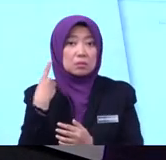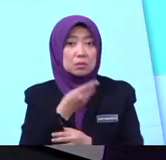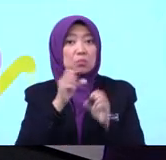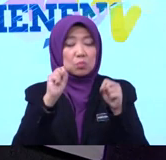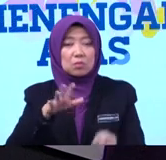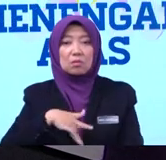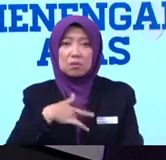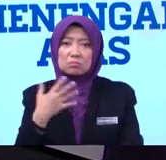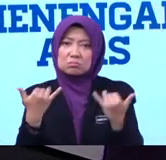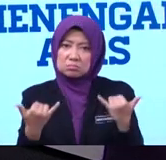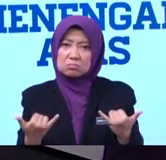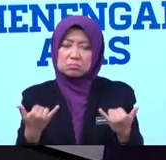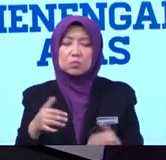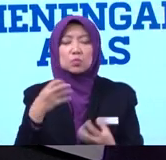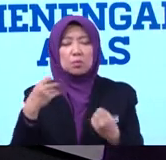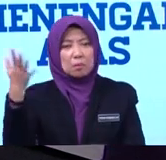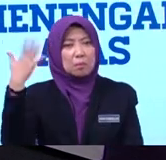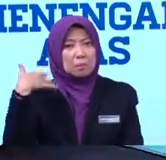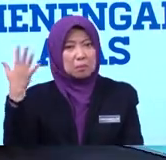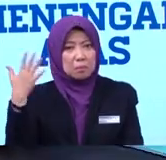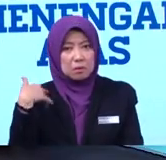jadi pemanasan global